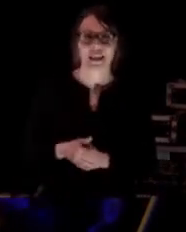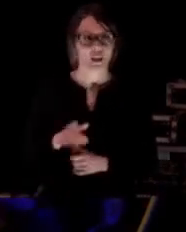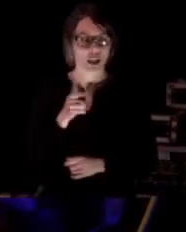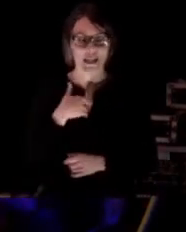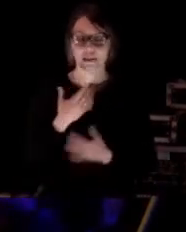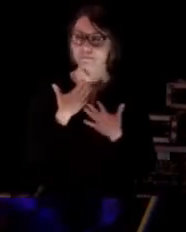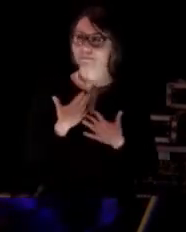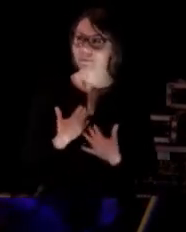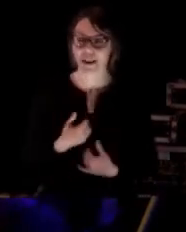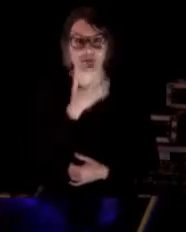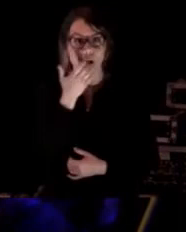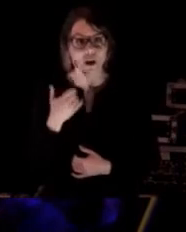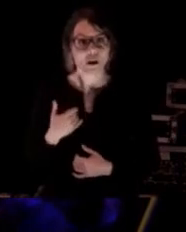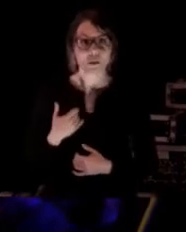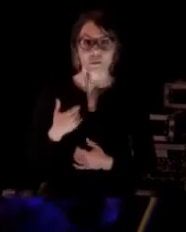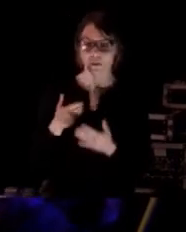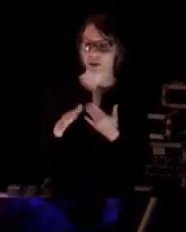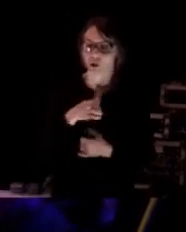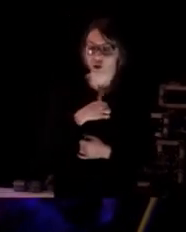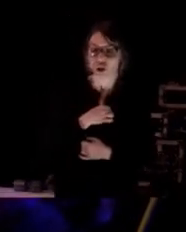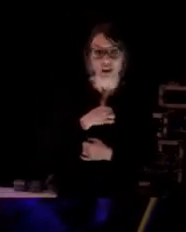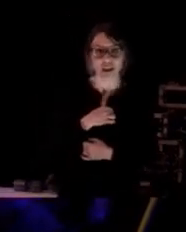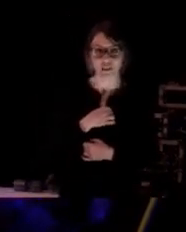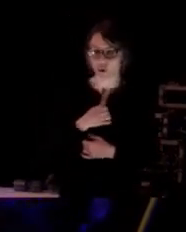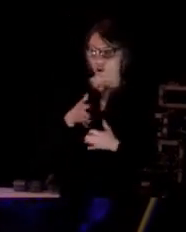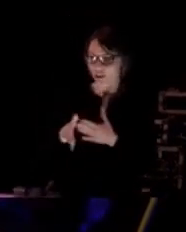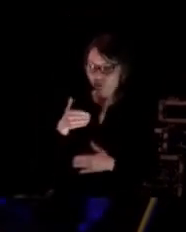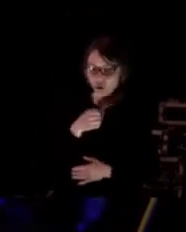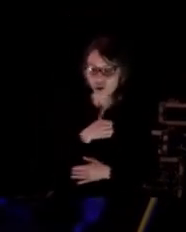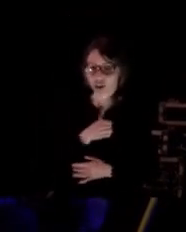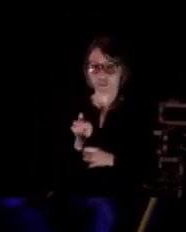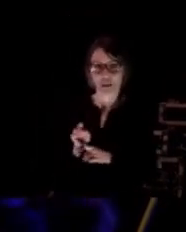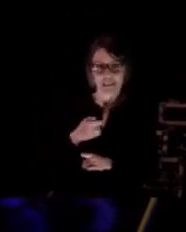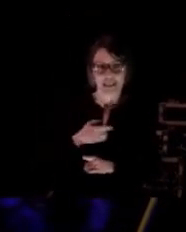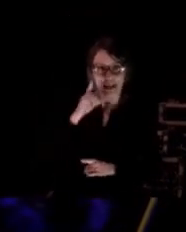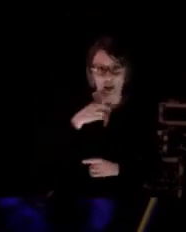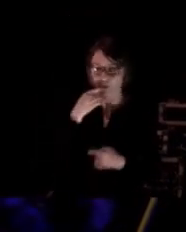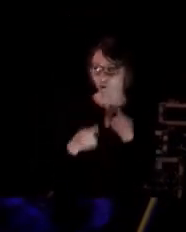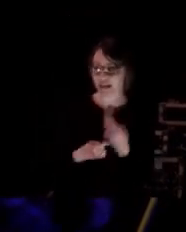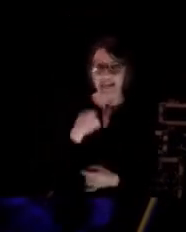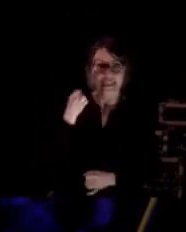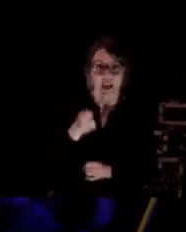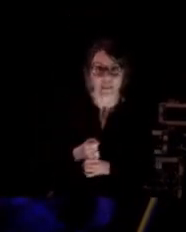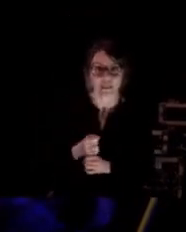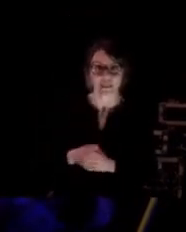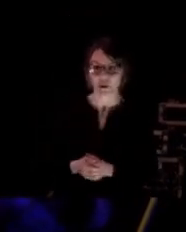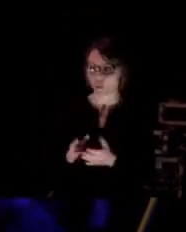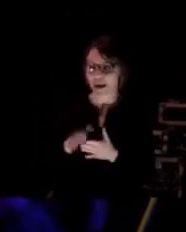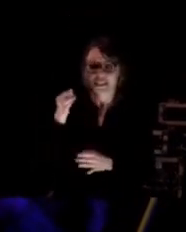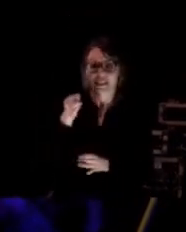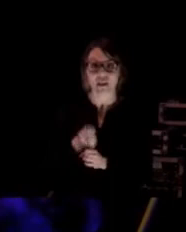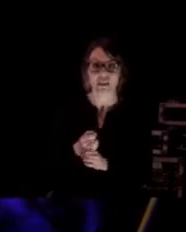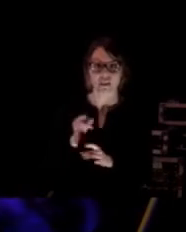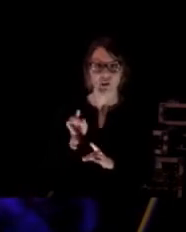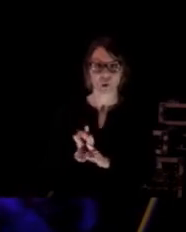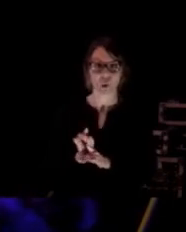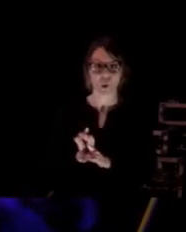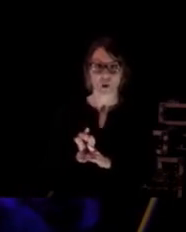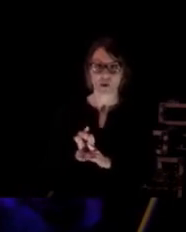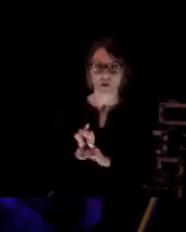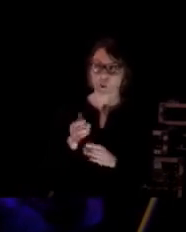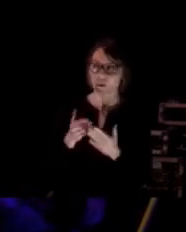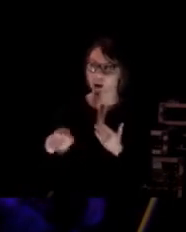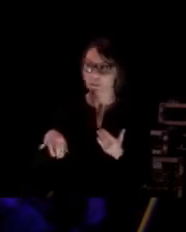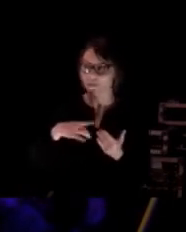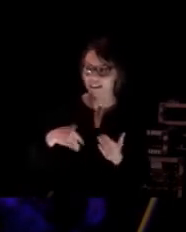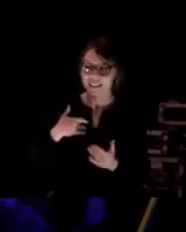da, så skaper det en trygghet. Og med trygghet så skaper du at jeg kan fortelle sannheten. Og med sannheten så skaper vi at